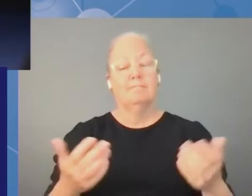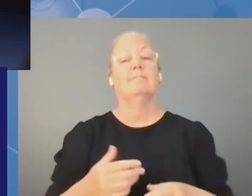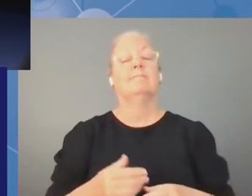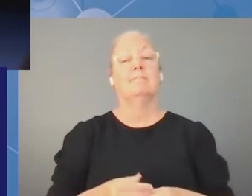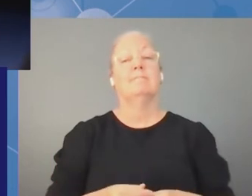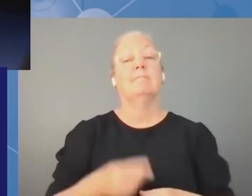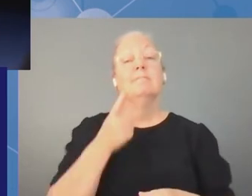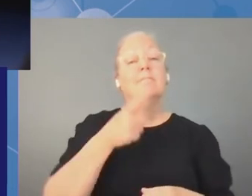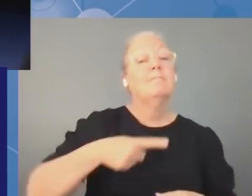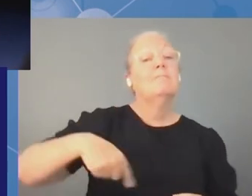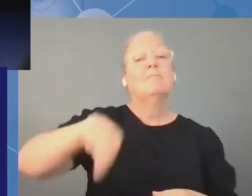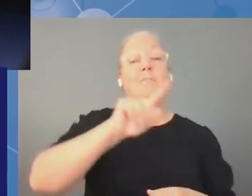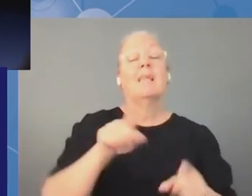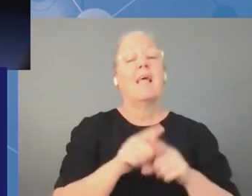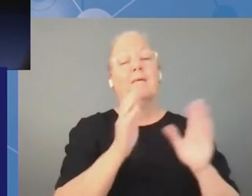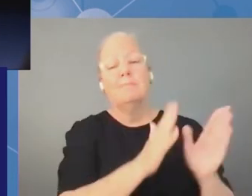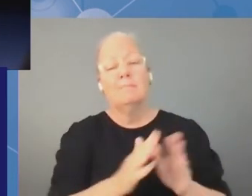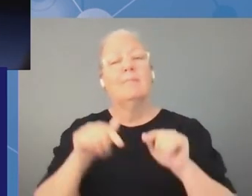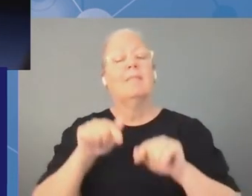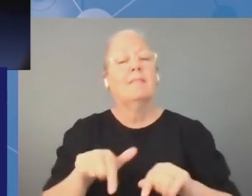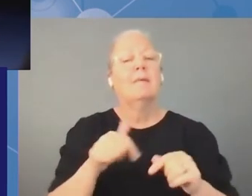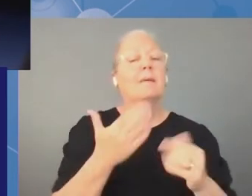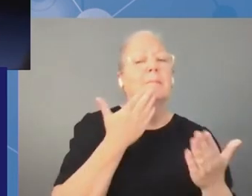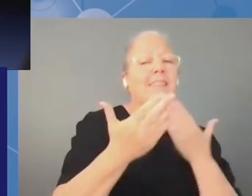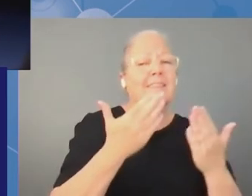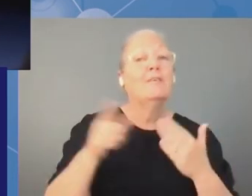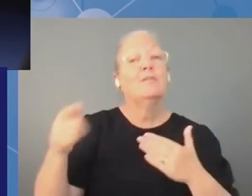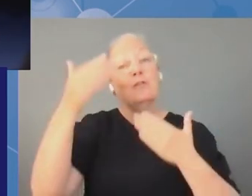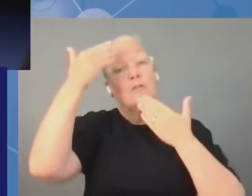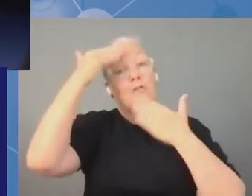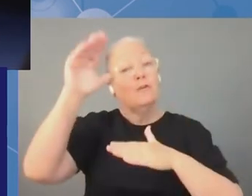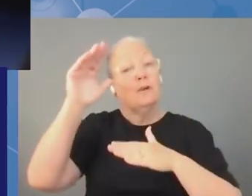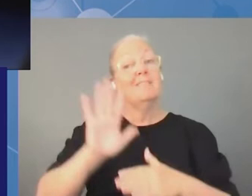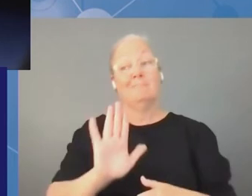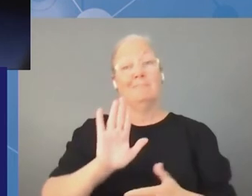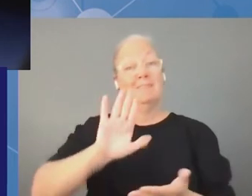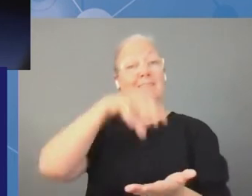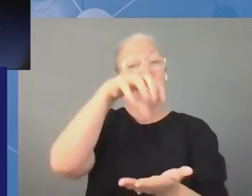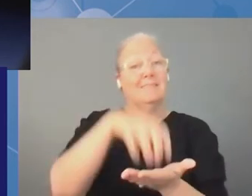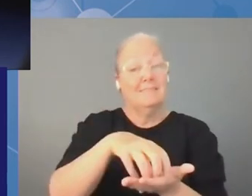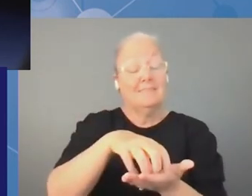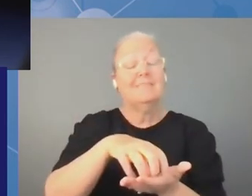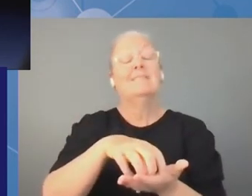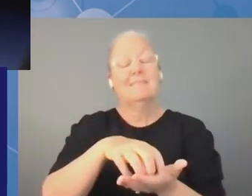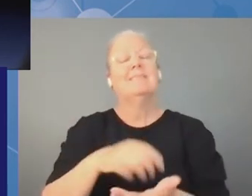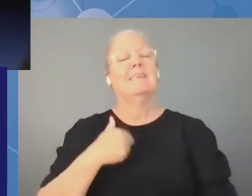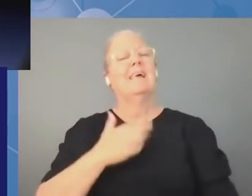قبل ذلك من سبقني في الحديث أشاروا،